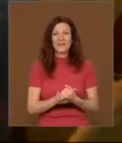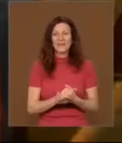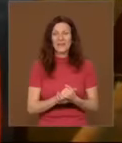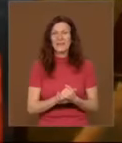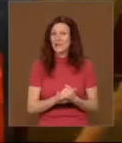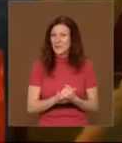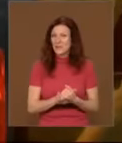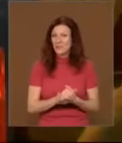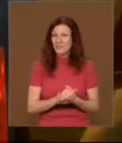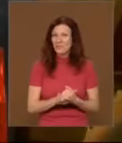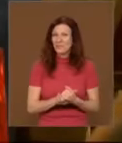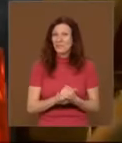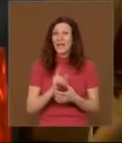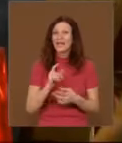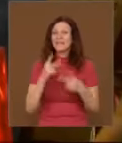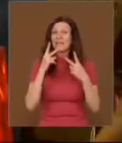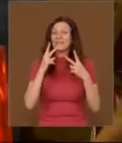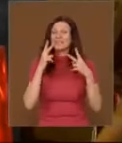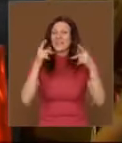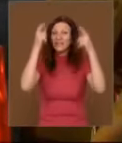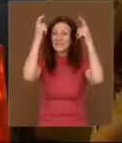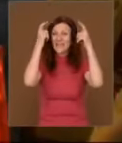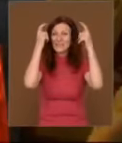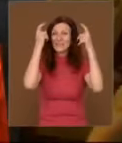и внизите цар слави.